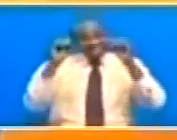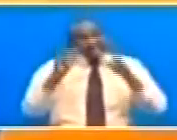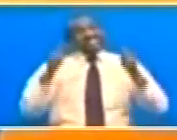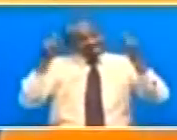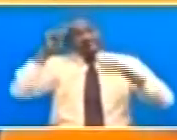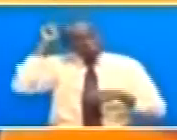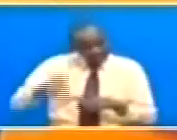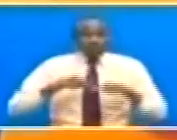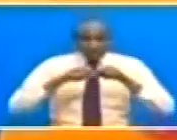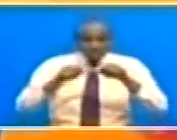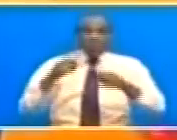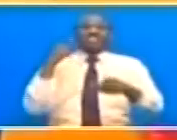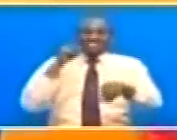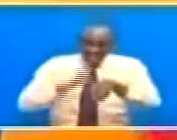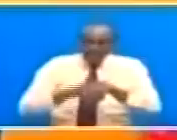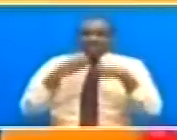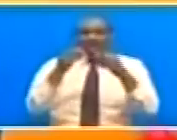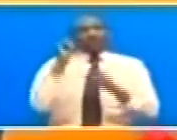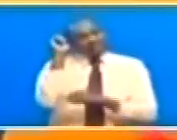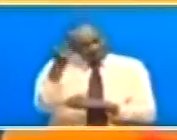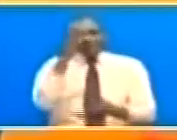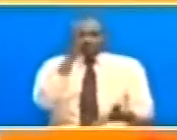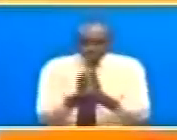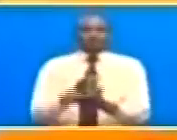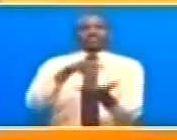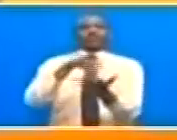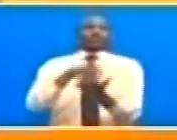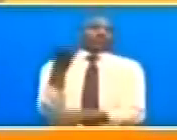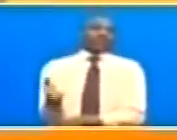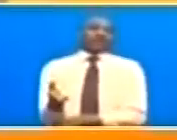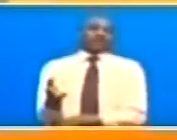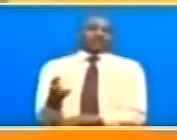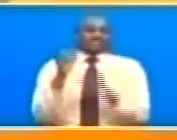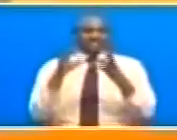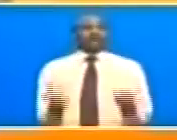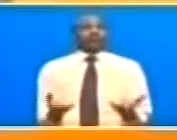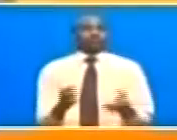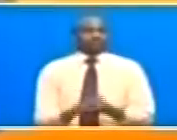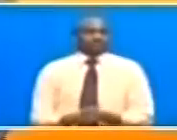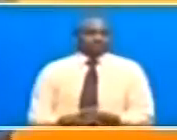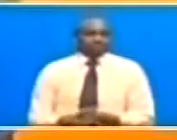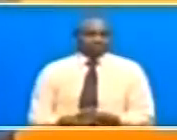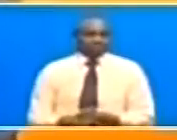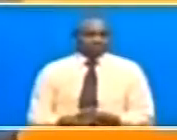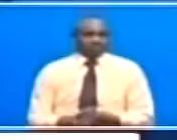hadi pale rais apewe ripoti ya ukweli kuhusu hali sawa ama hali halisi ya walimu nchini.